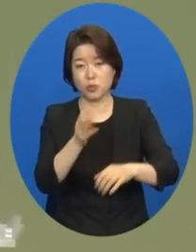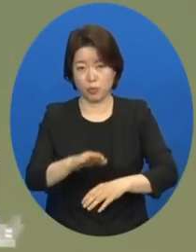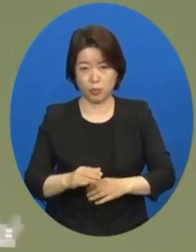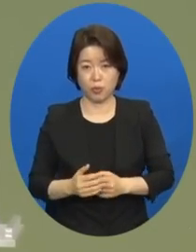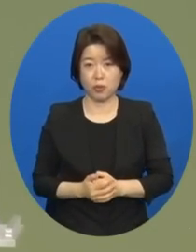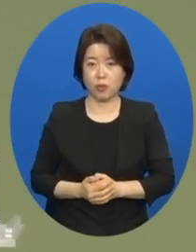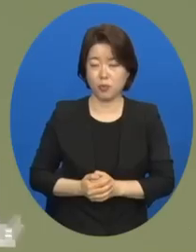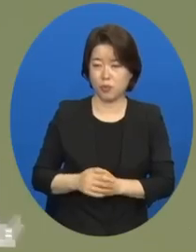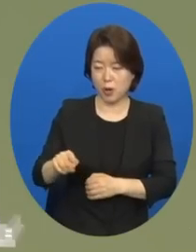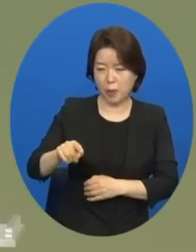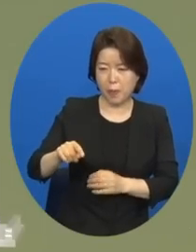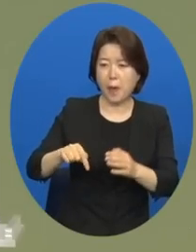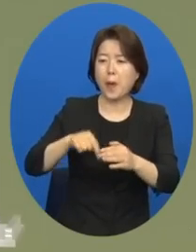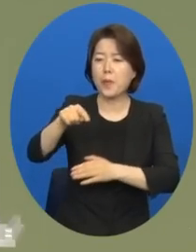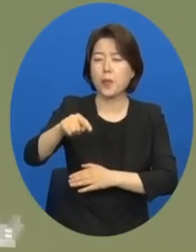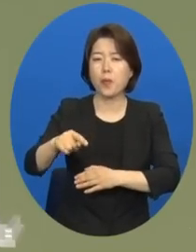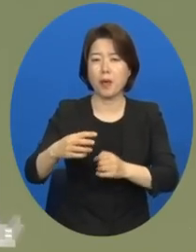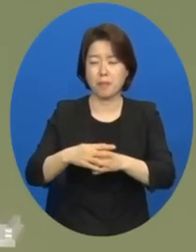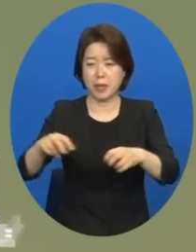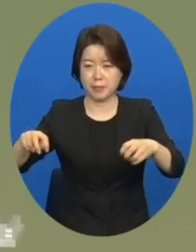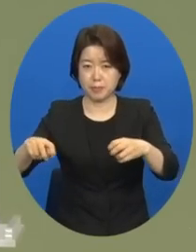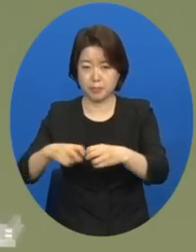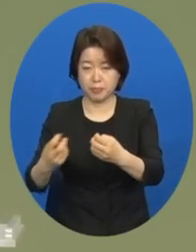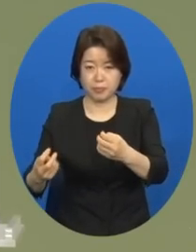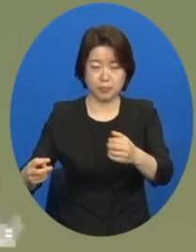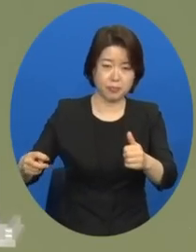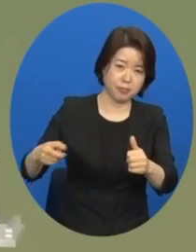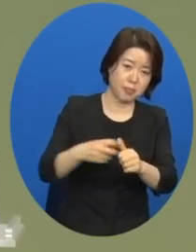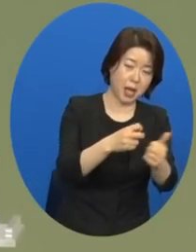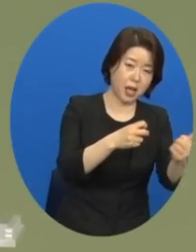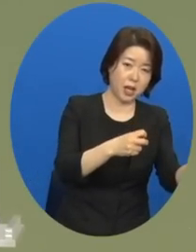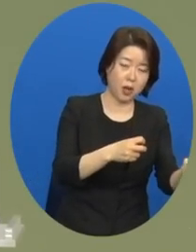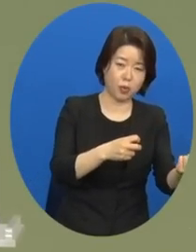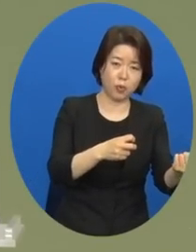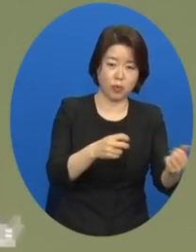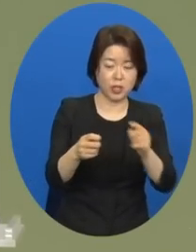뺑소니 운전자를 못 찾아서 50년도 더 전에